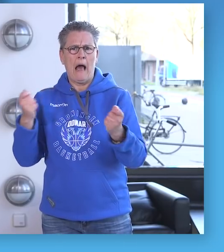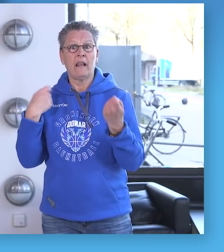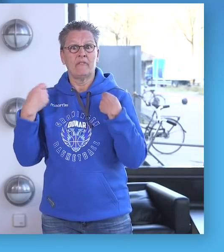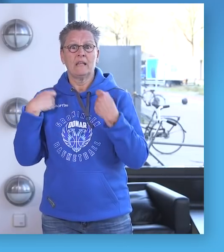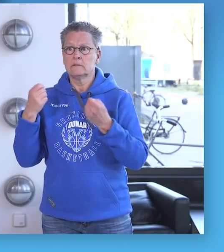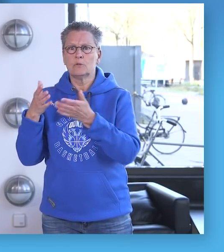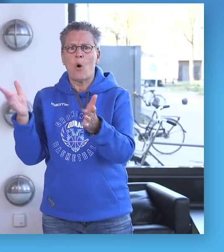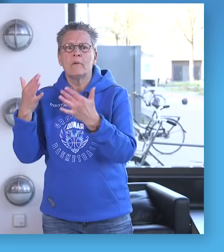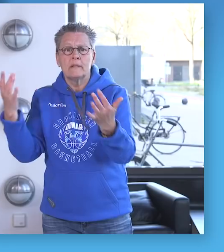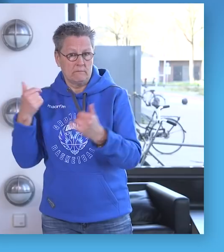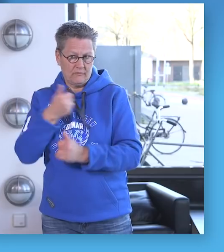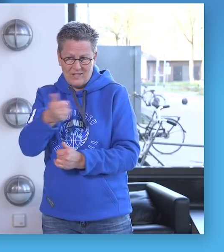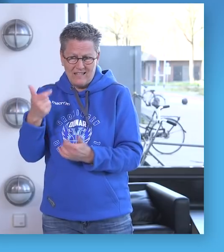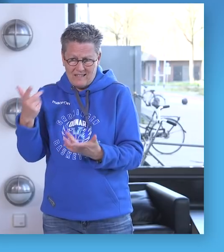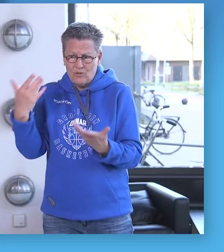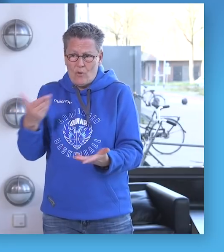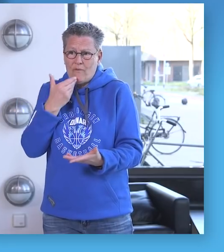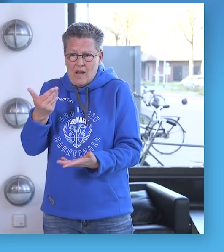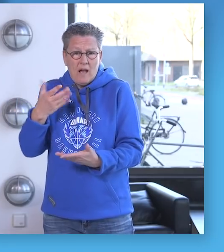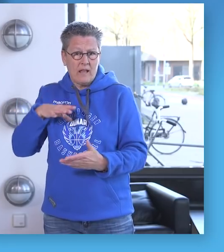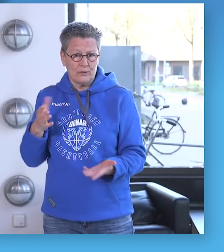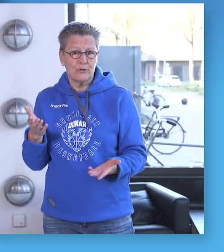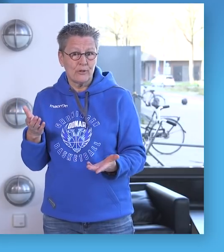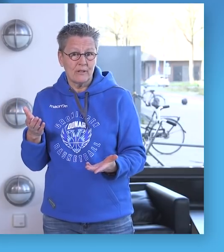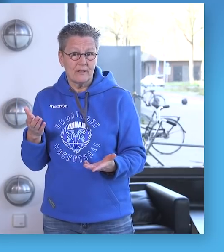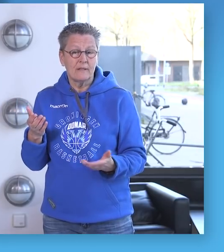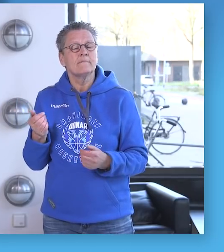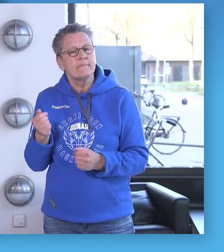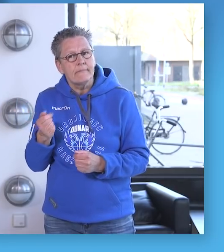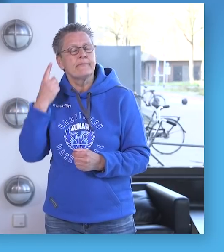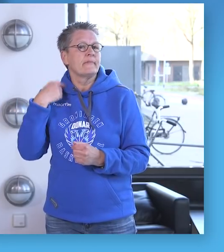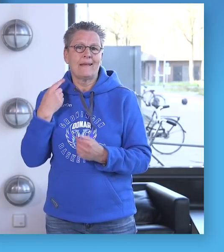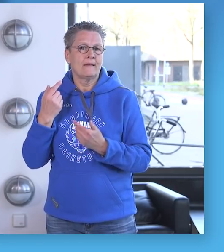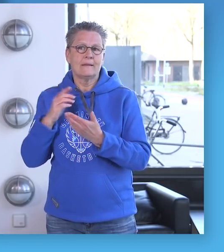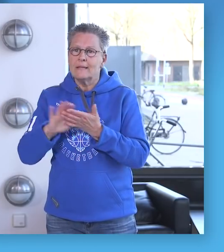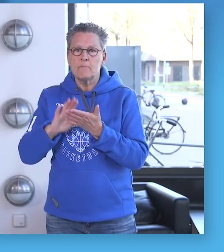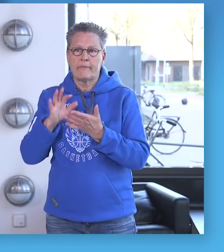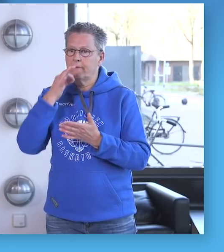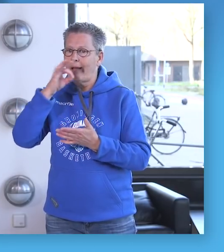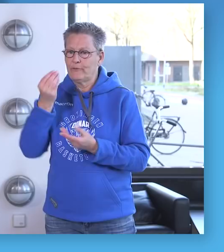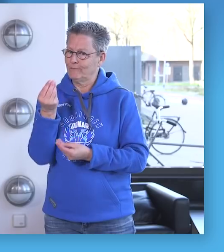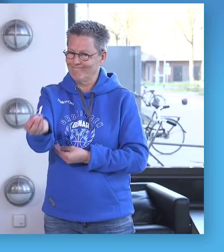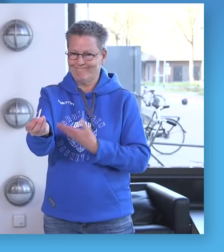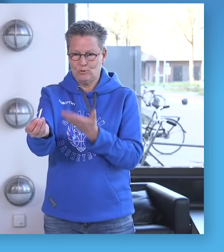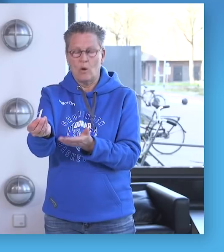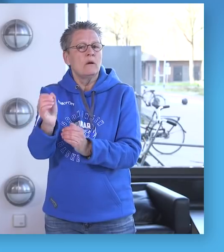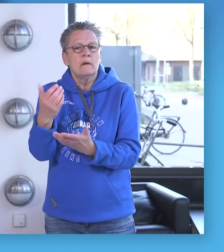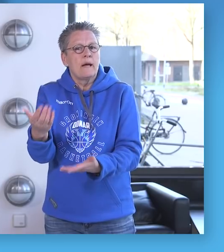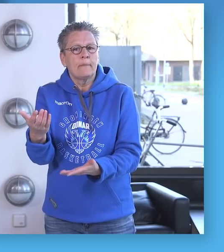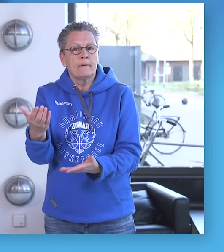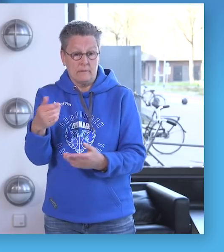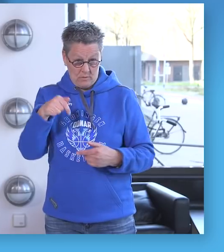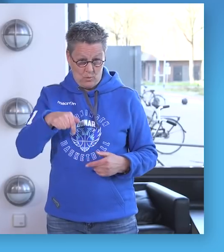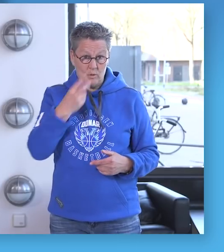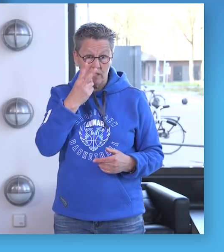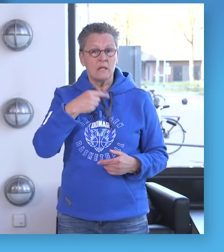iedereen natuurlijk lastig. En ik denk dat niemand daar iets over kan zeggen. Je ziet nu in China